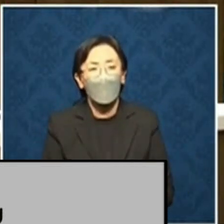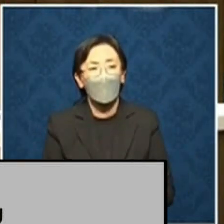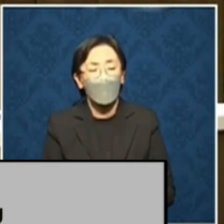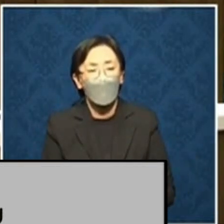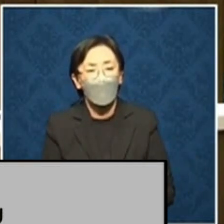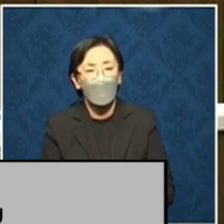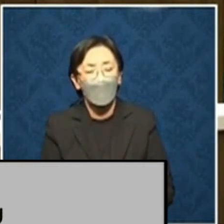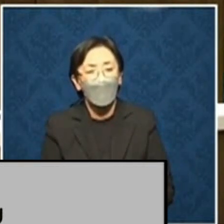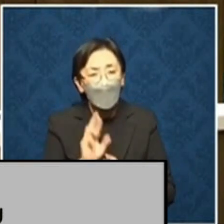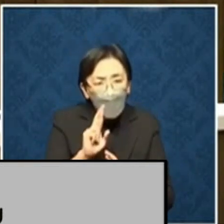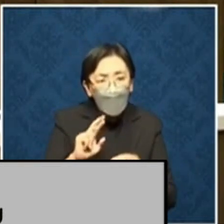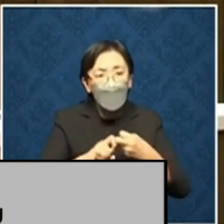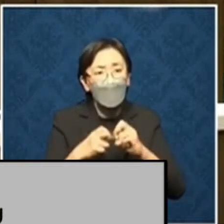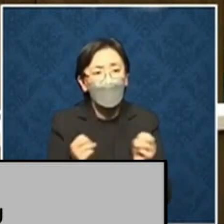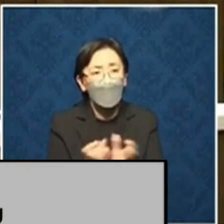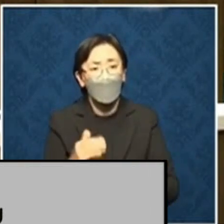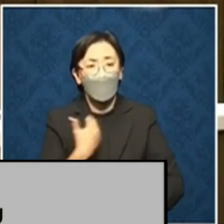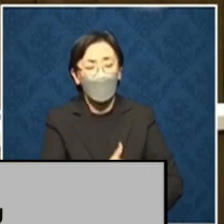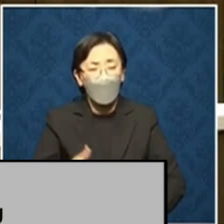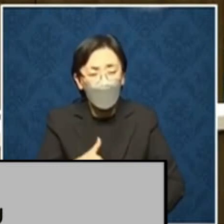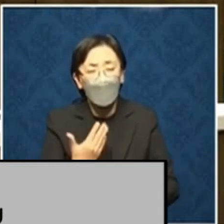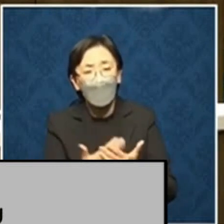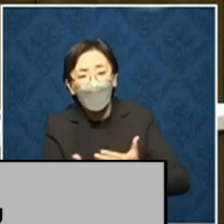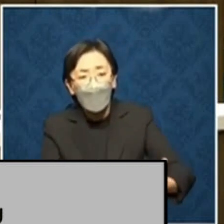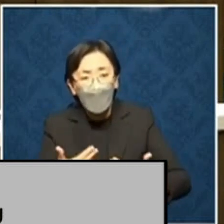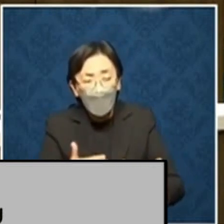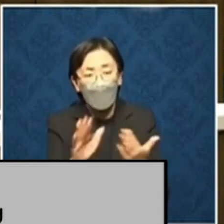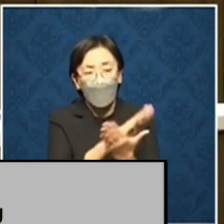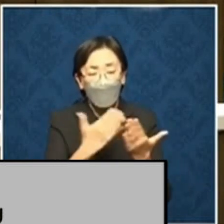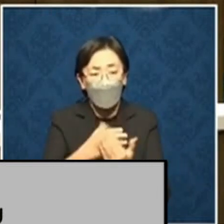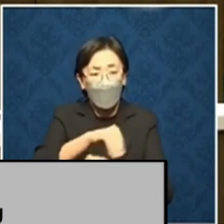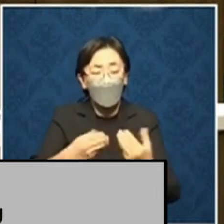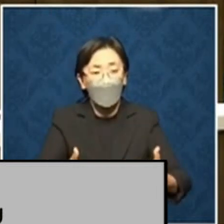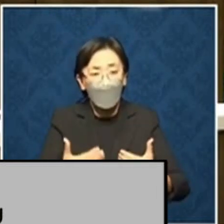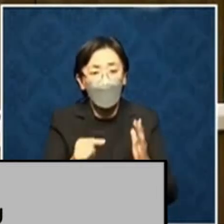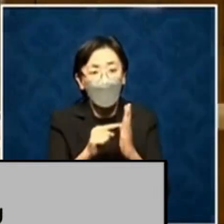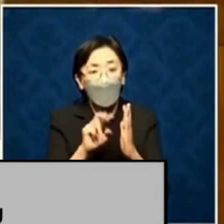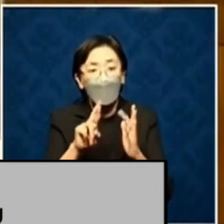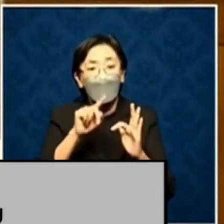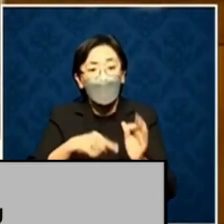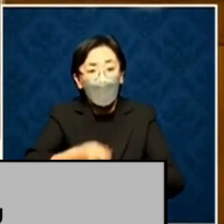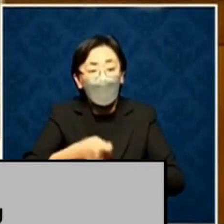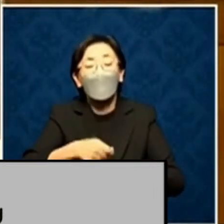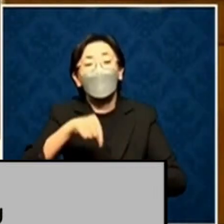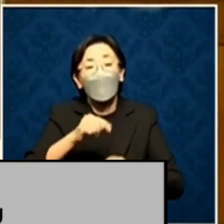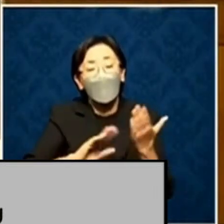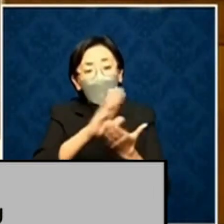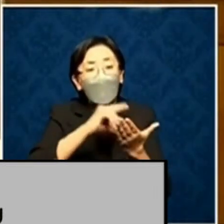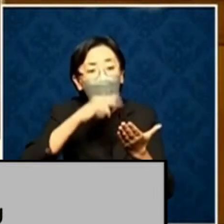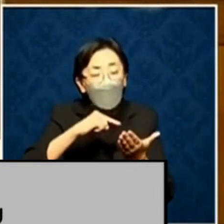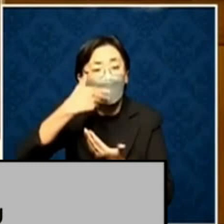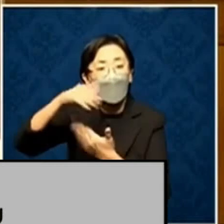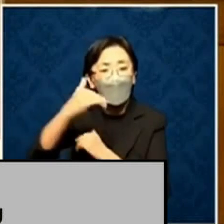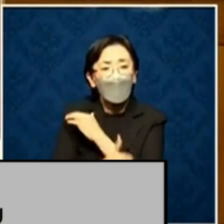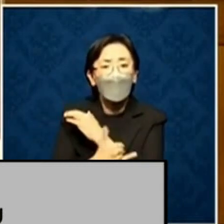ล้วก็ระวังเรื่องสุขภาพให้เขาแล้วเขามีรายได้ประเทศมีรายได้วันนี้แร่ก็ต้องถลุงในประเทศไทยไม่ได้ส่งไปต่าง